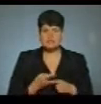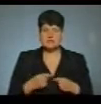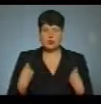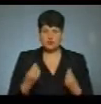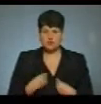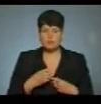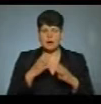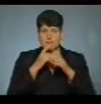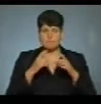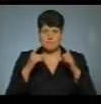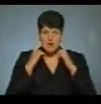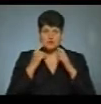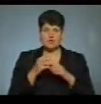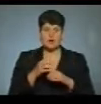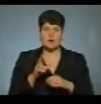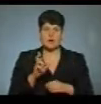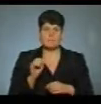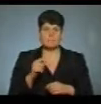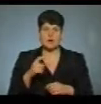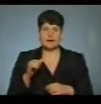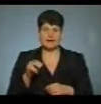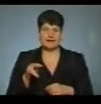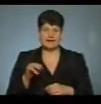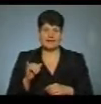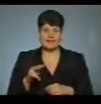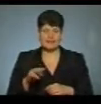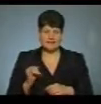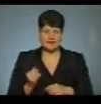це масок, це бахіл, це, скажімо так,